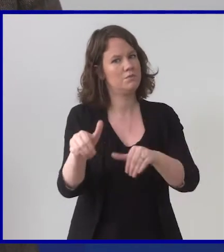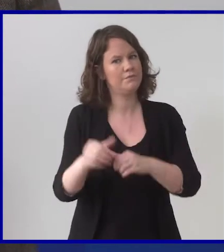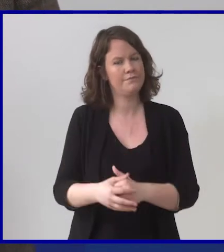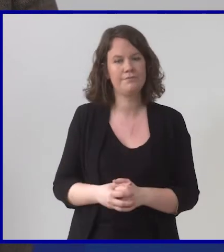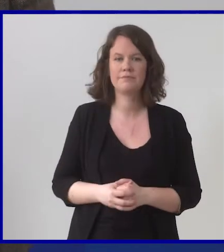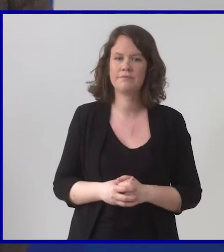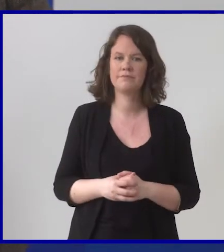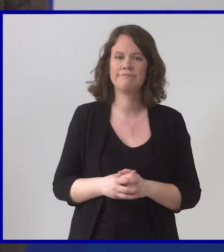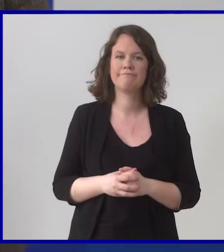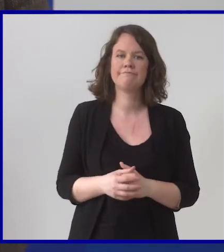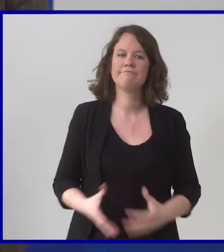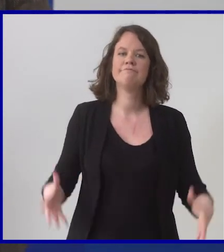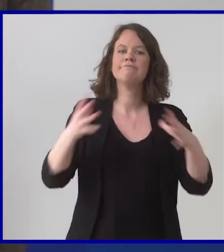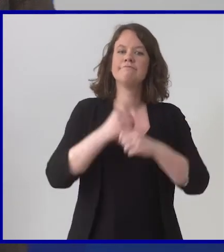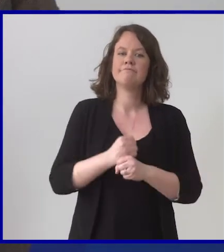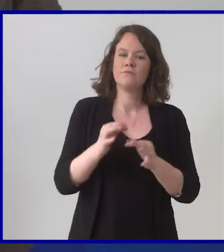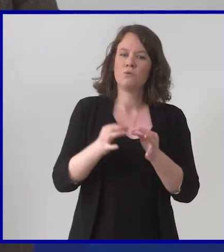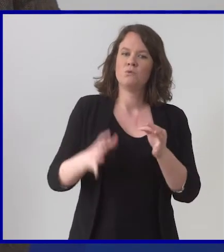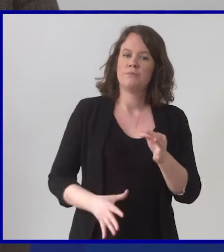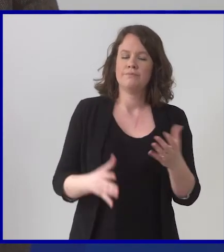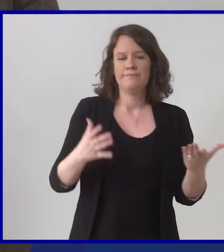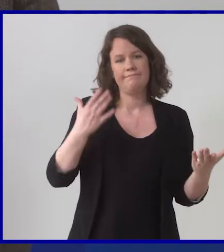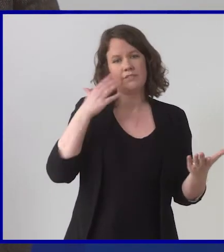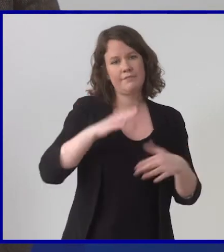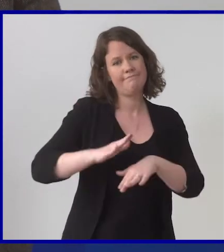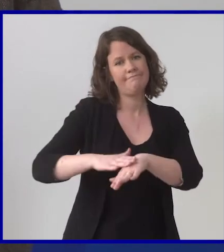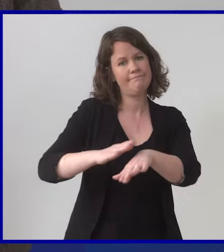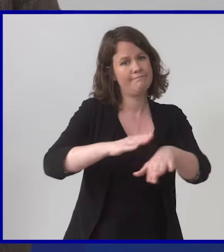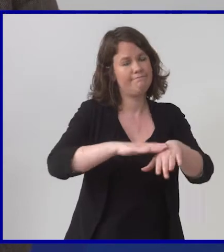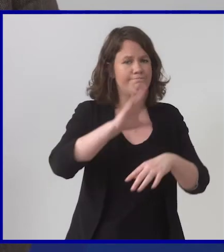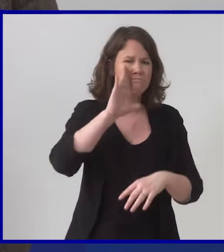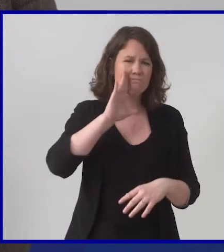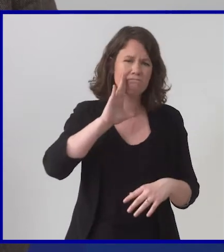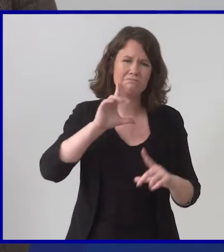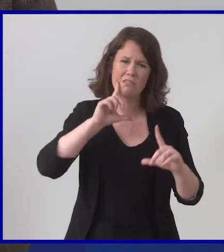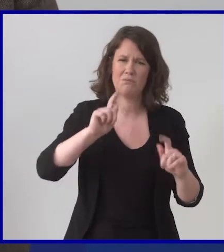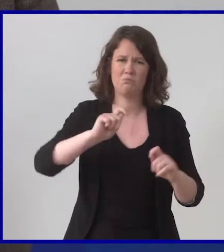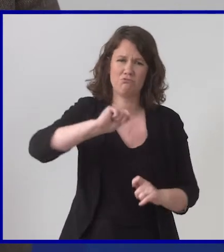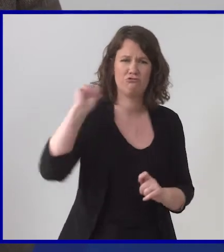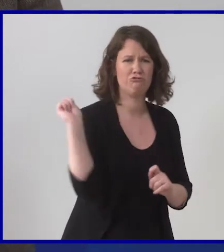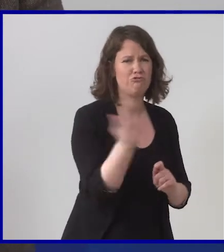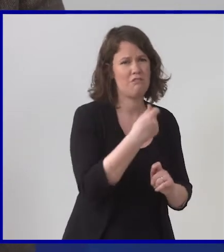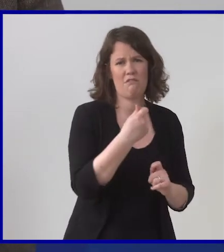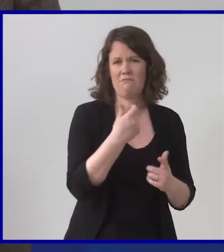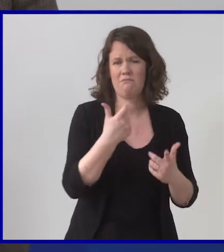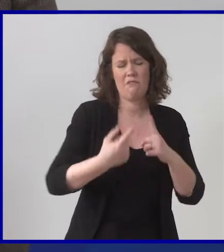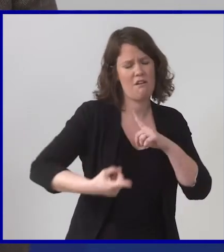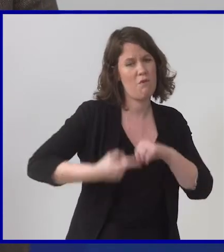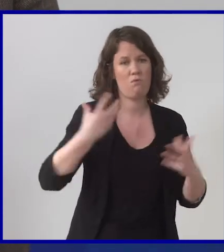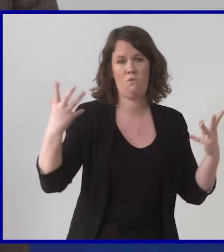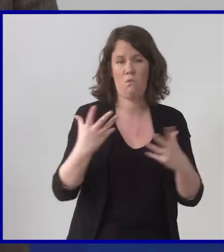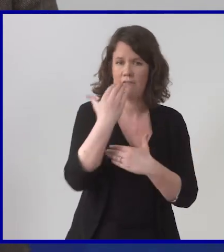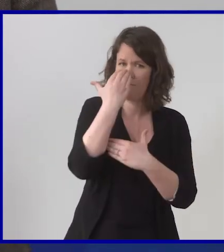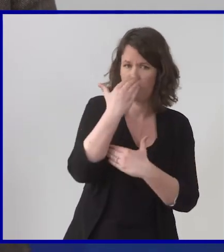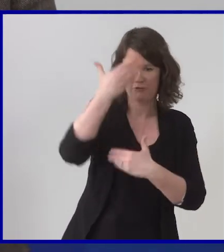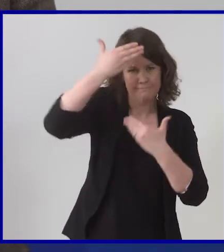d'allocation familiale. Pour conclure, je ne saurais trop vous rappeler l'importance pour